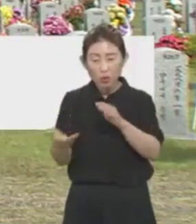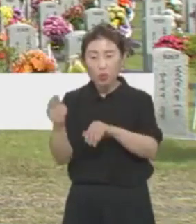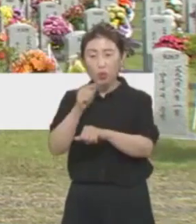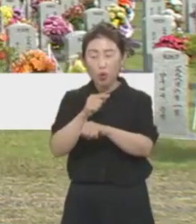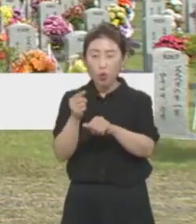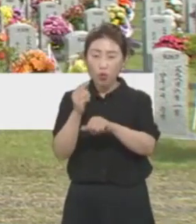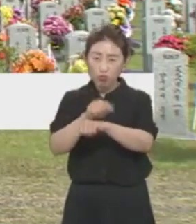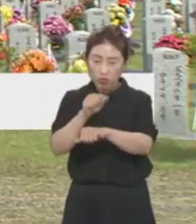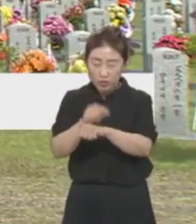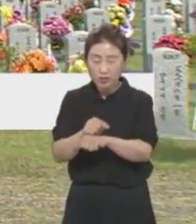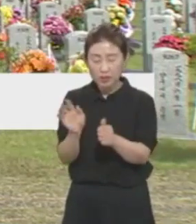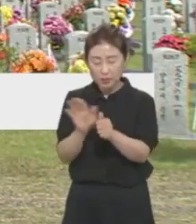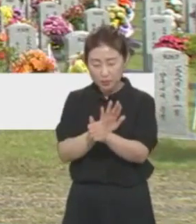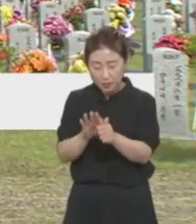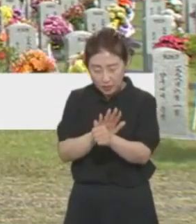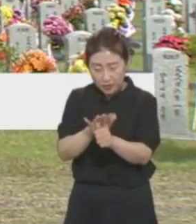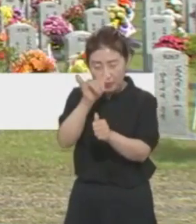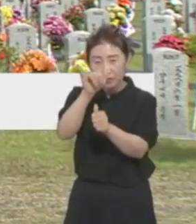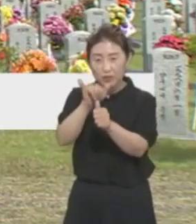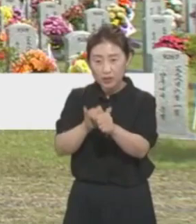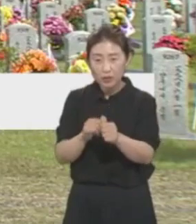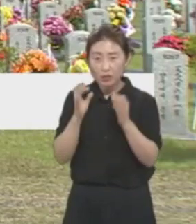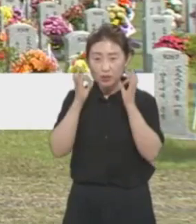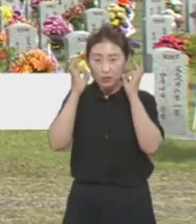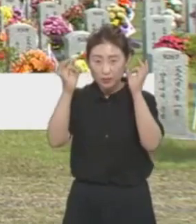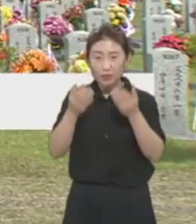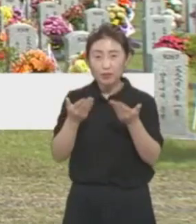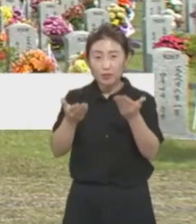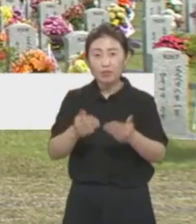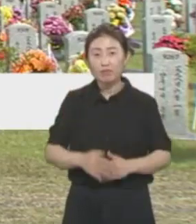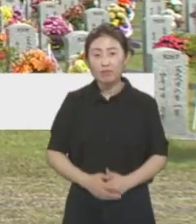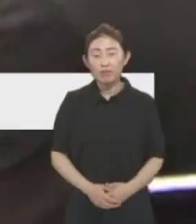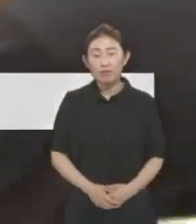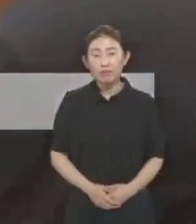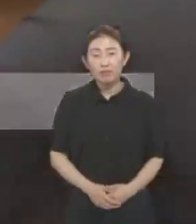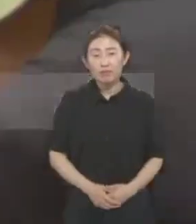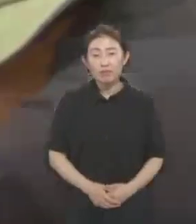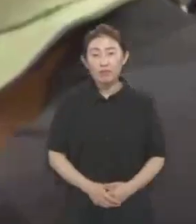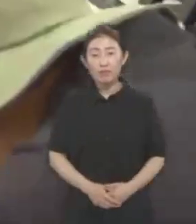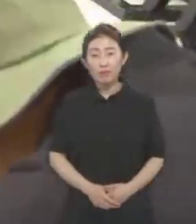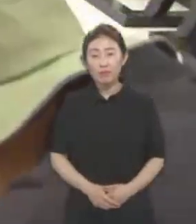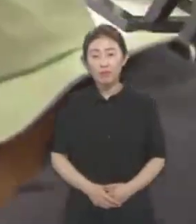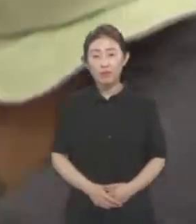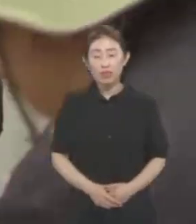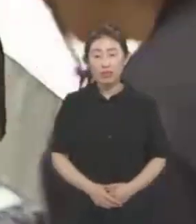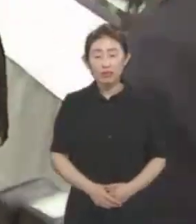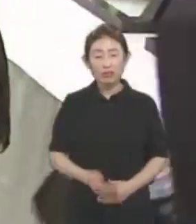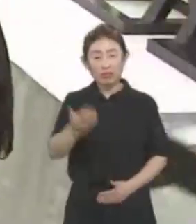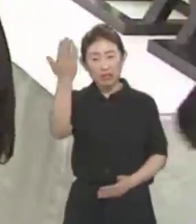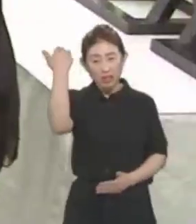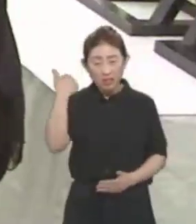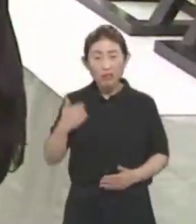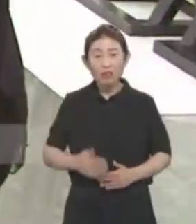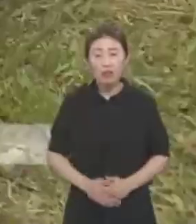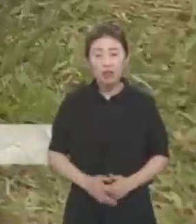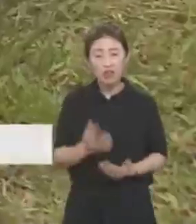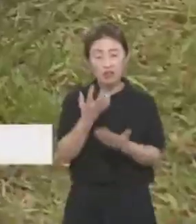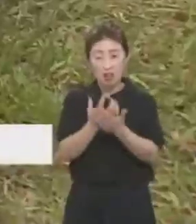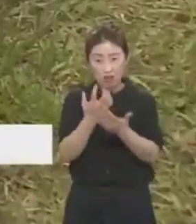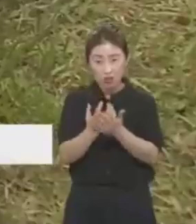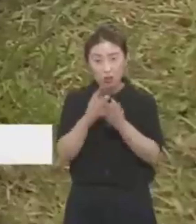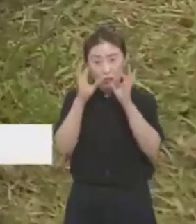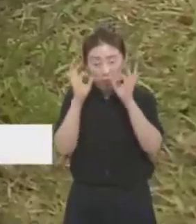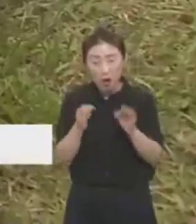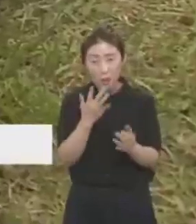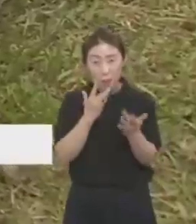대한 예우와 지원에 있어서 최선을 다할 계획입니다. 아울러 과거 소방자료를 토대로 누락된